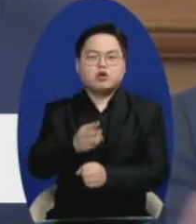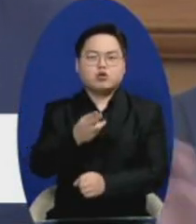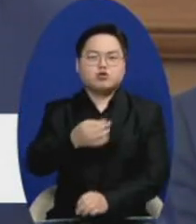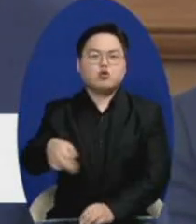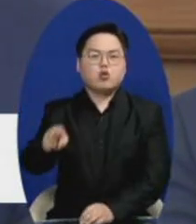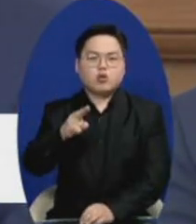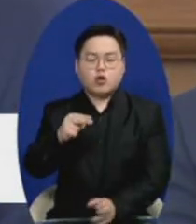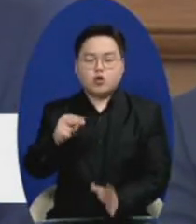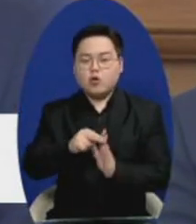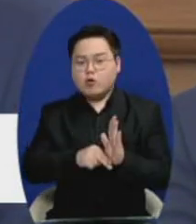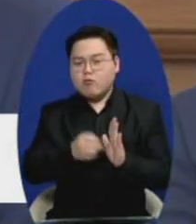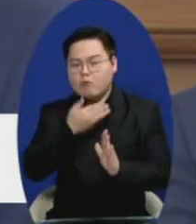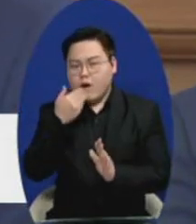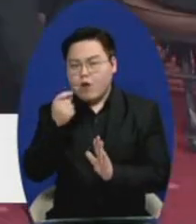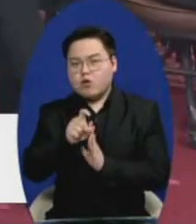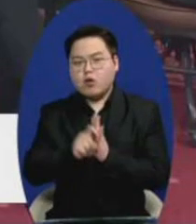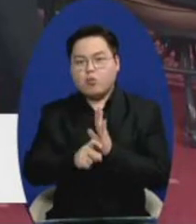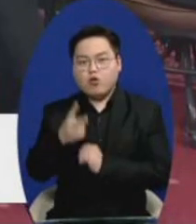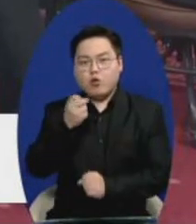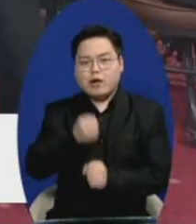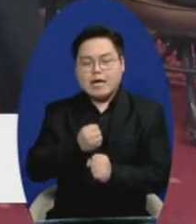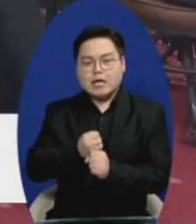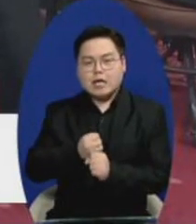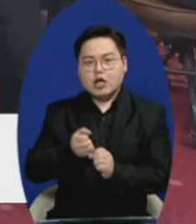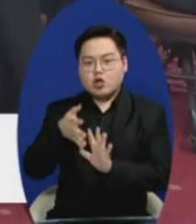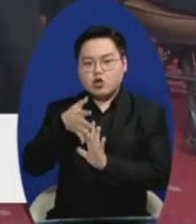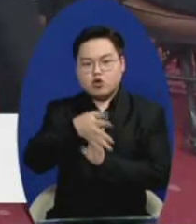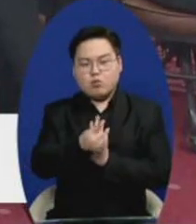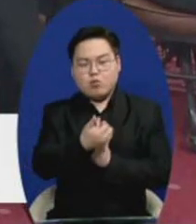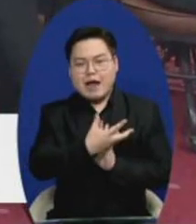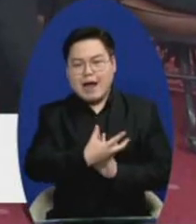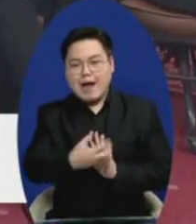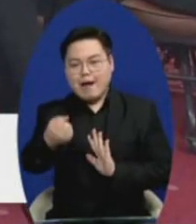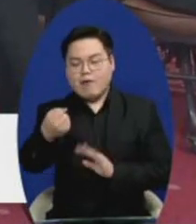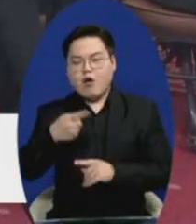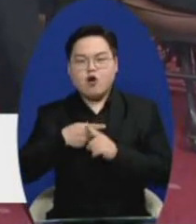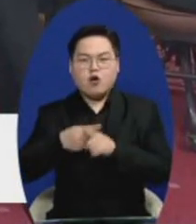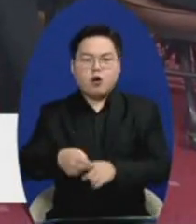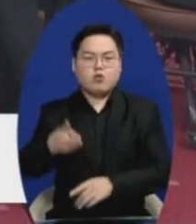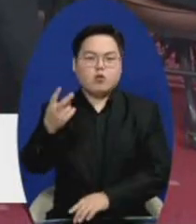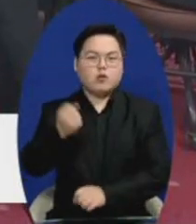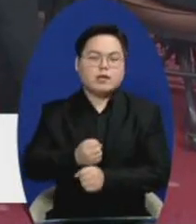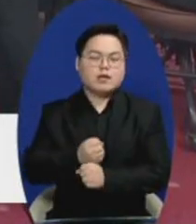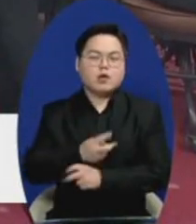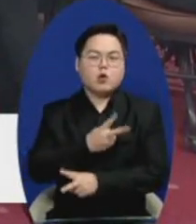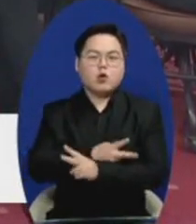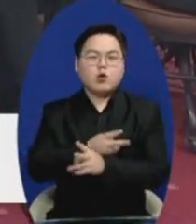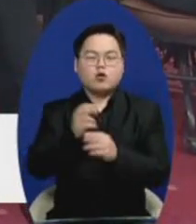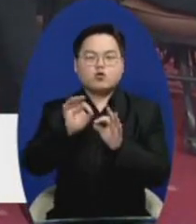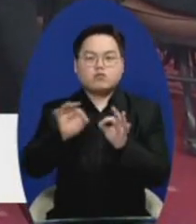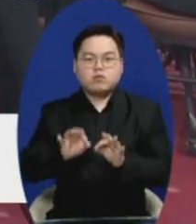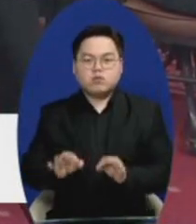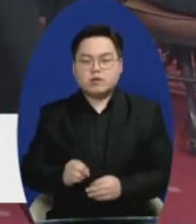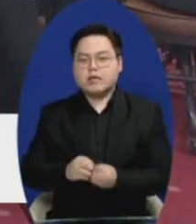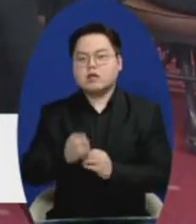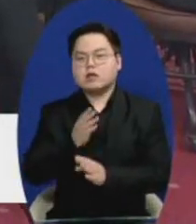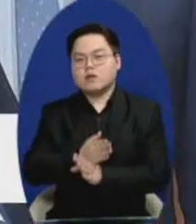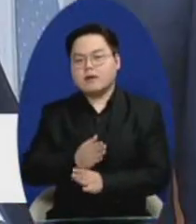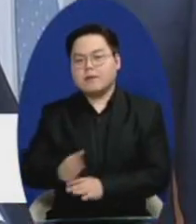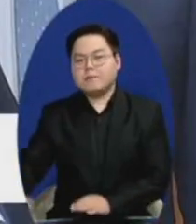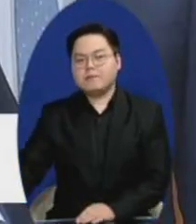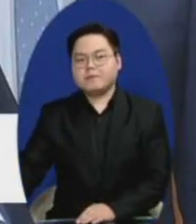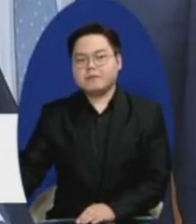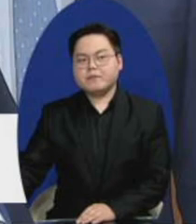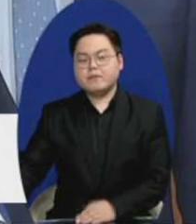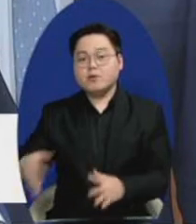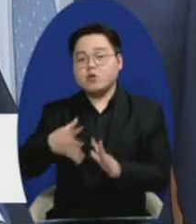Дүрм заагдаагүй аливаа хөтөлбөр арга хэмжээг төсвөөс санхүүжүүлэхийг хориглох заалтуудыг ч хуулиудын төсөлд тусгасан байна. Төсвийн